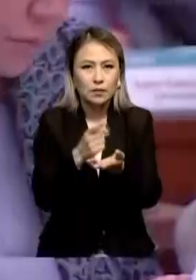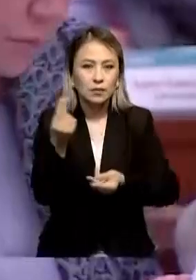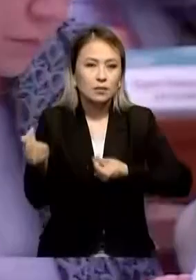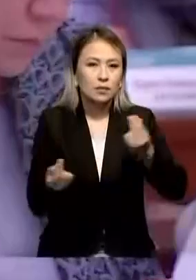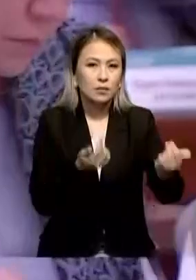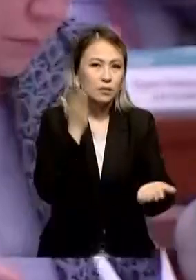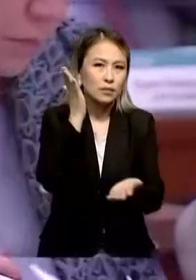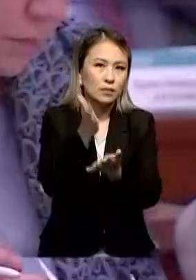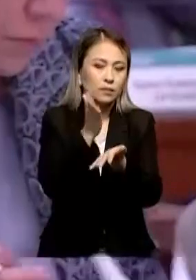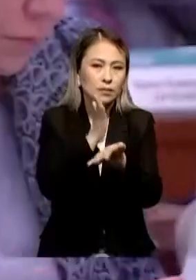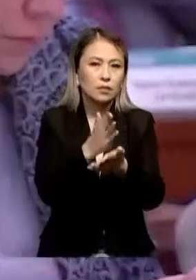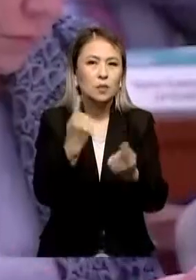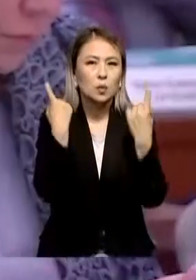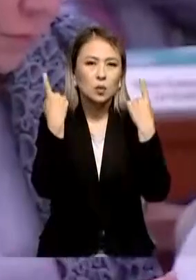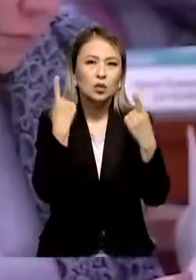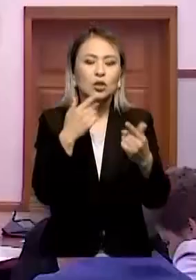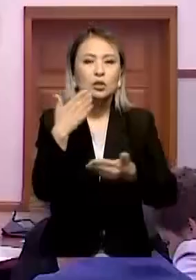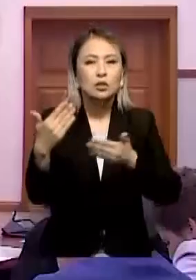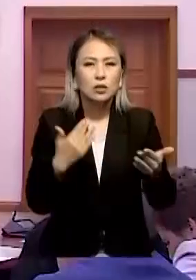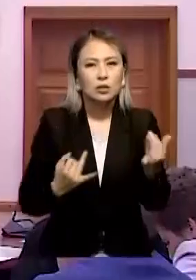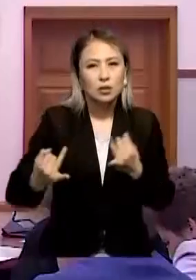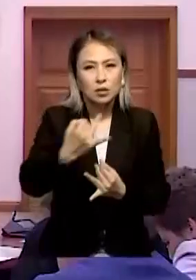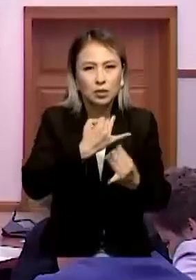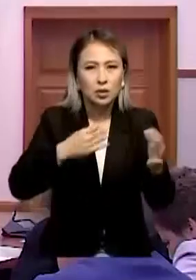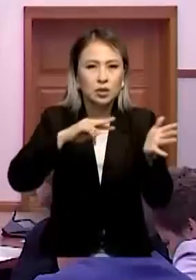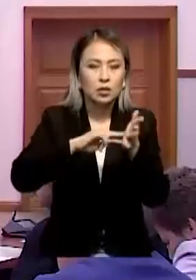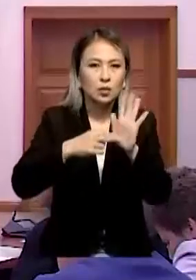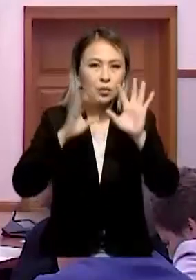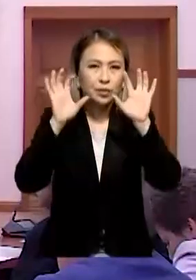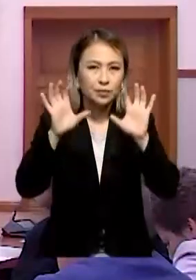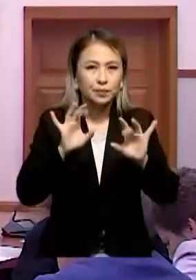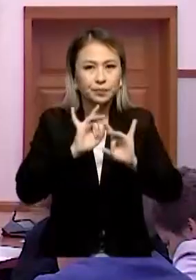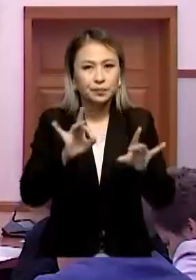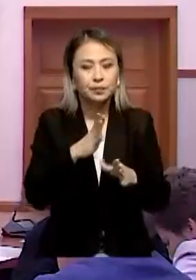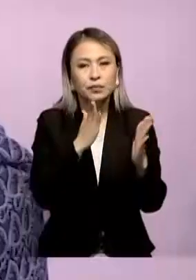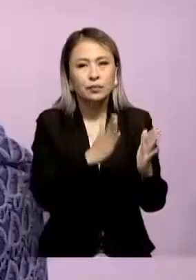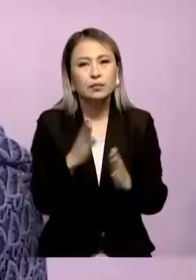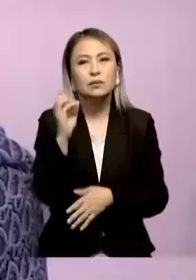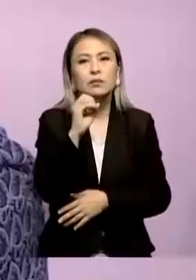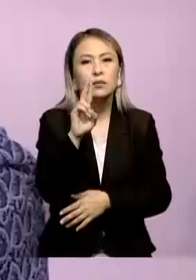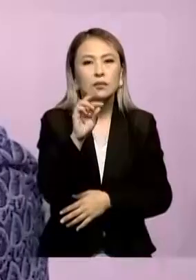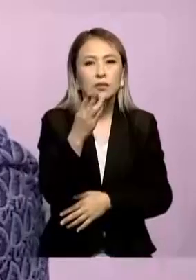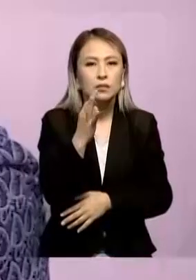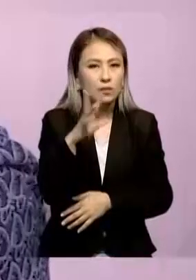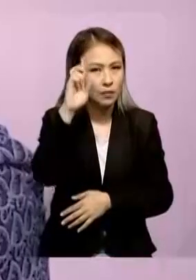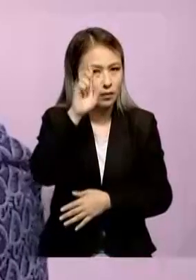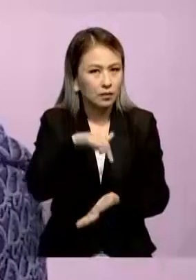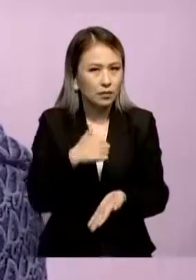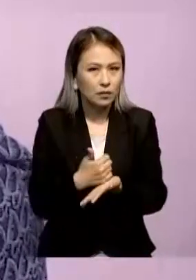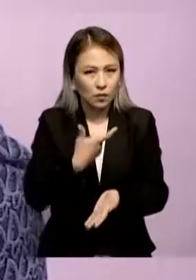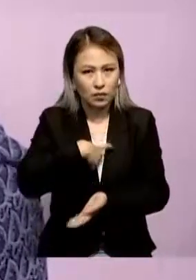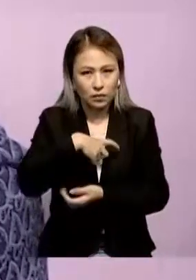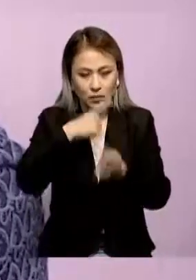салық төлеушіге тікелей қатысы бар ең күрделі және жан-жақты талқыланатын заң жобасы екенін атап өтті. Бұл ретте Ерлан Қошанов